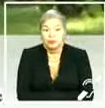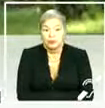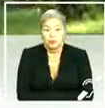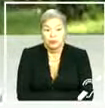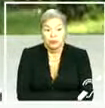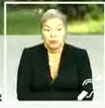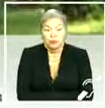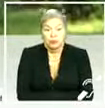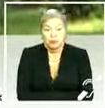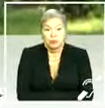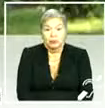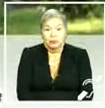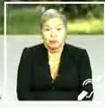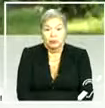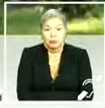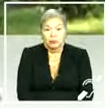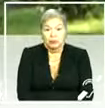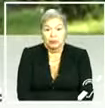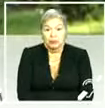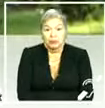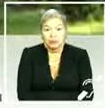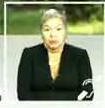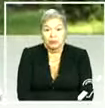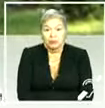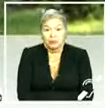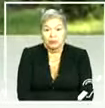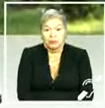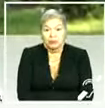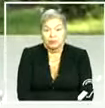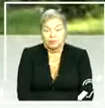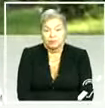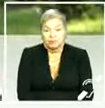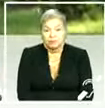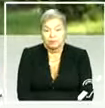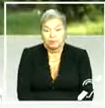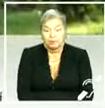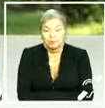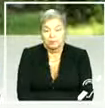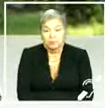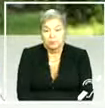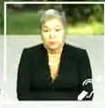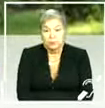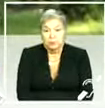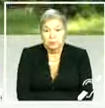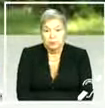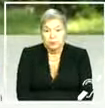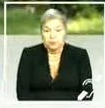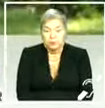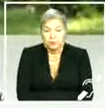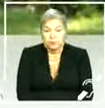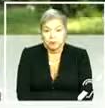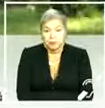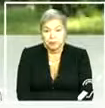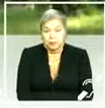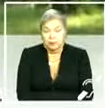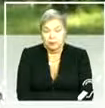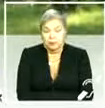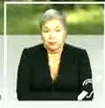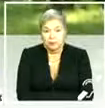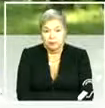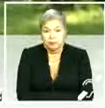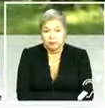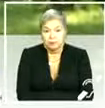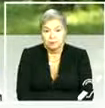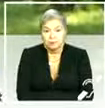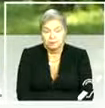всей страны это не может быть единственным фактором. Более важные факторы я перечислил. Самое главное это все-таки экспорт. Россия производит